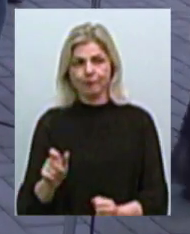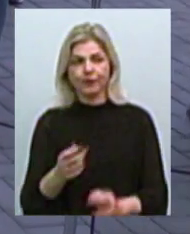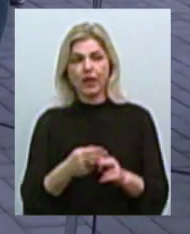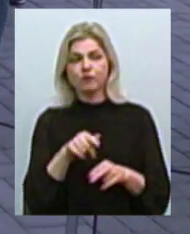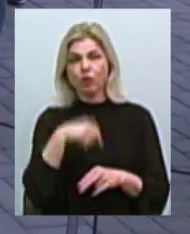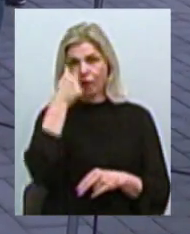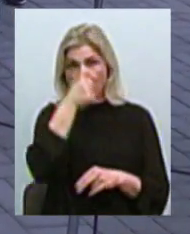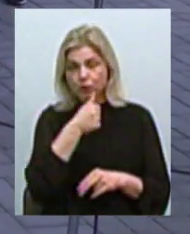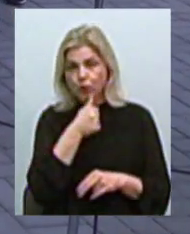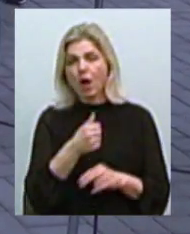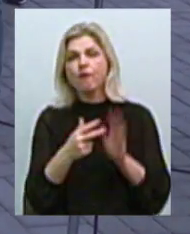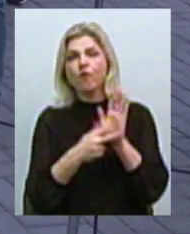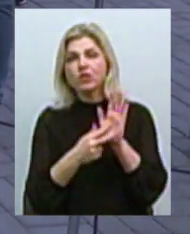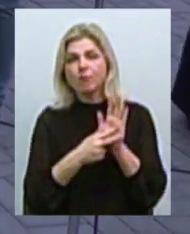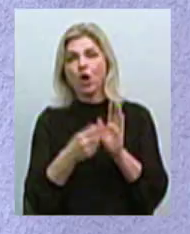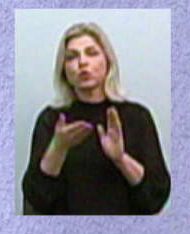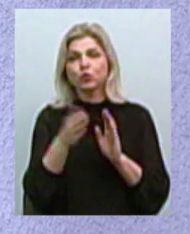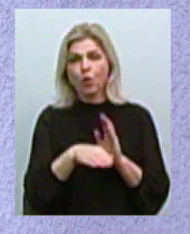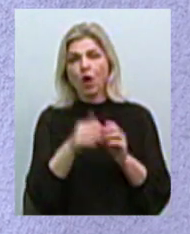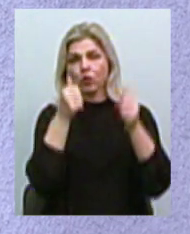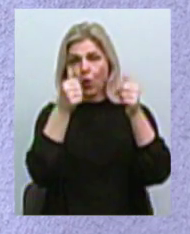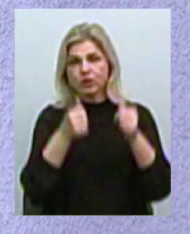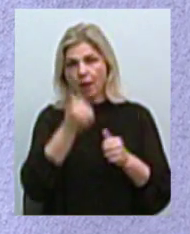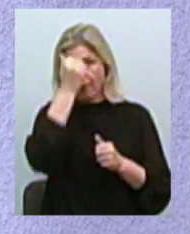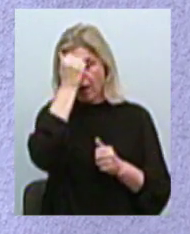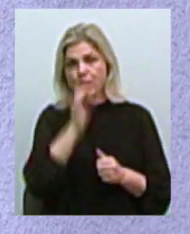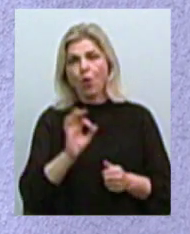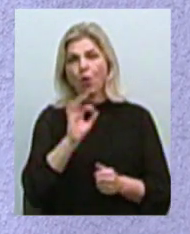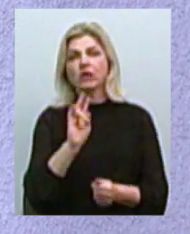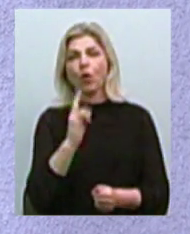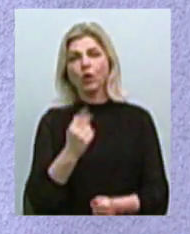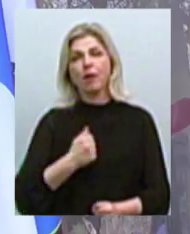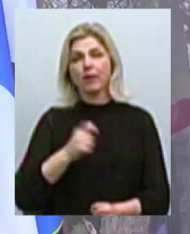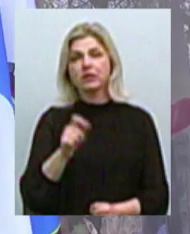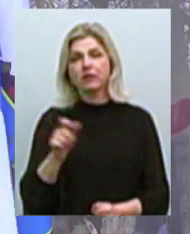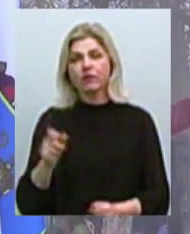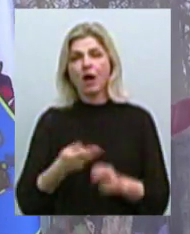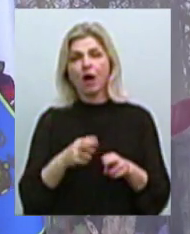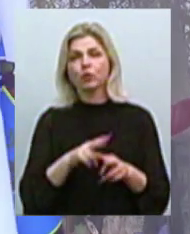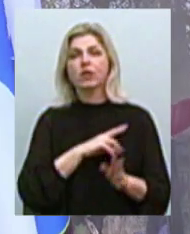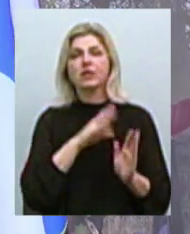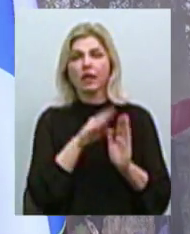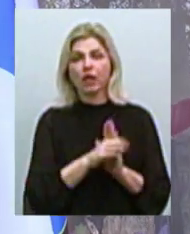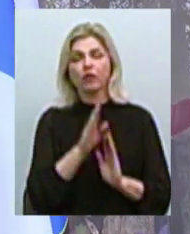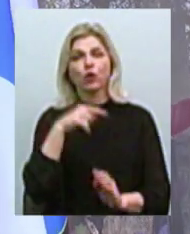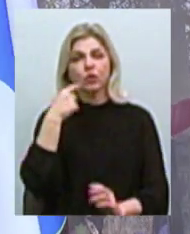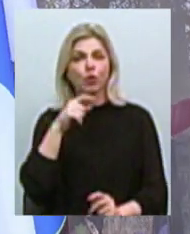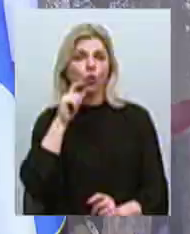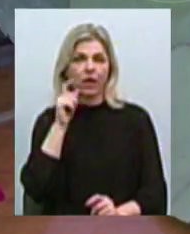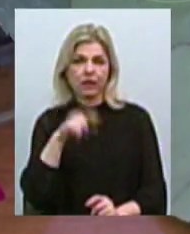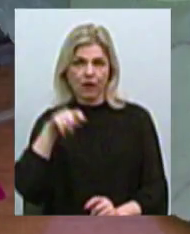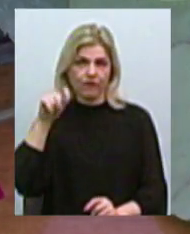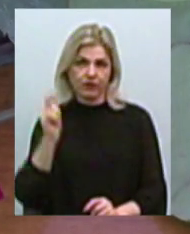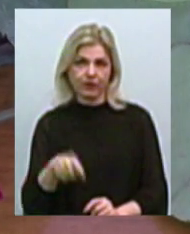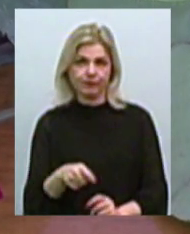меморіальна дошка, встановлена в пам'ять про миколаївських бійців, які загинули під час російсько-української війни. Вікторія Чернявська, Ігор